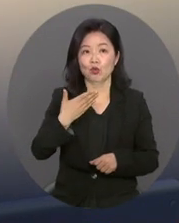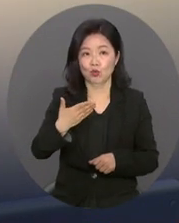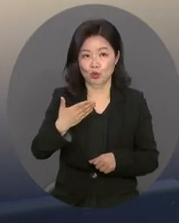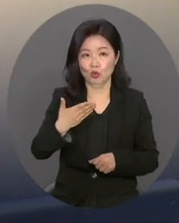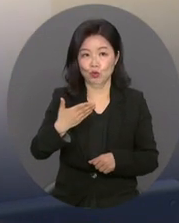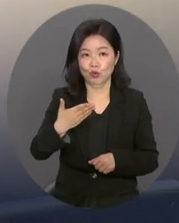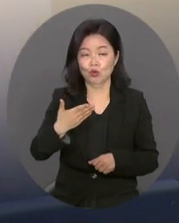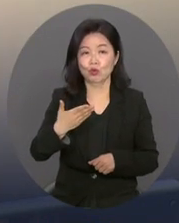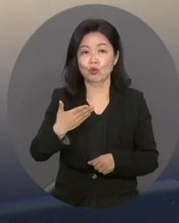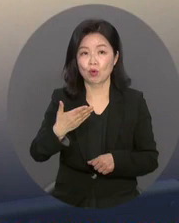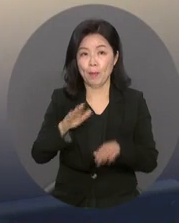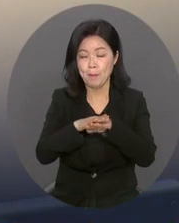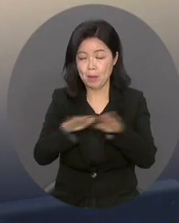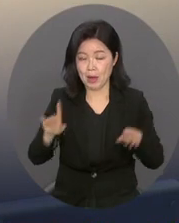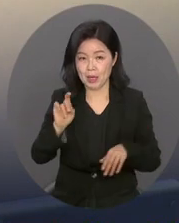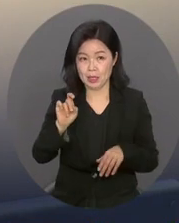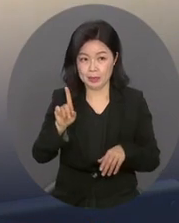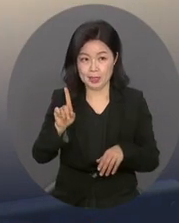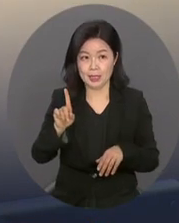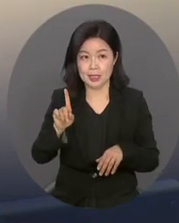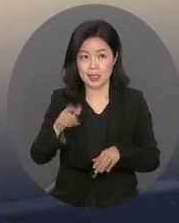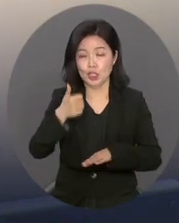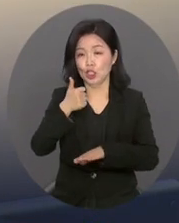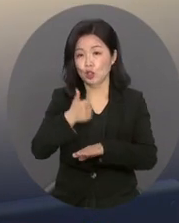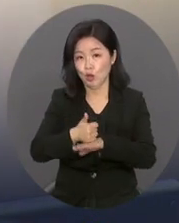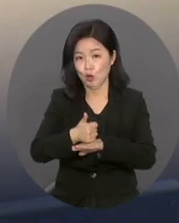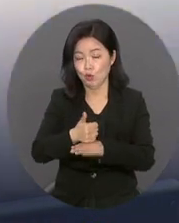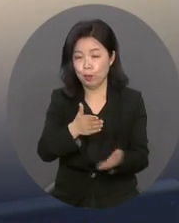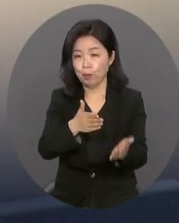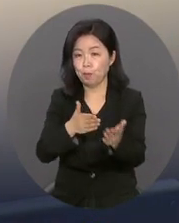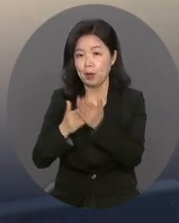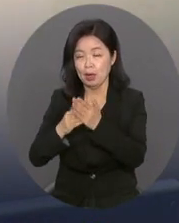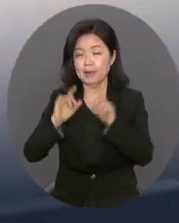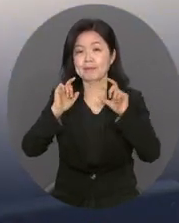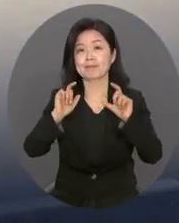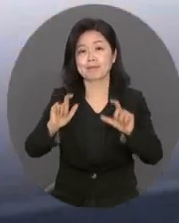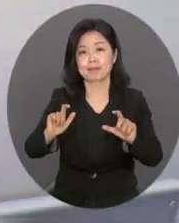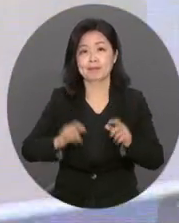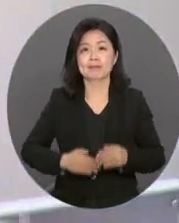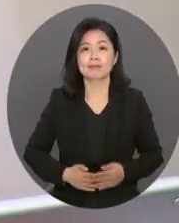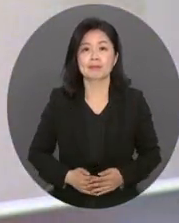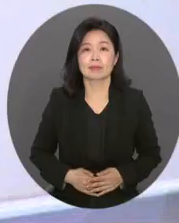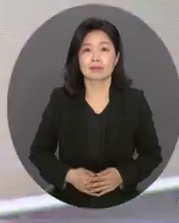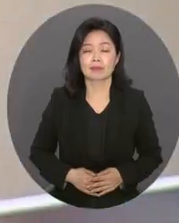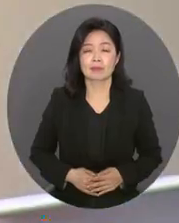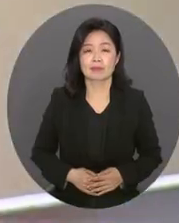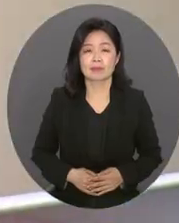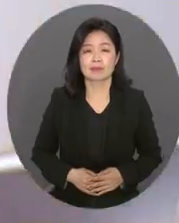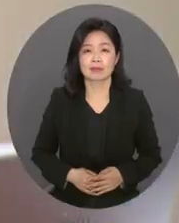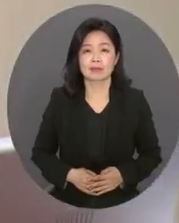기권 9표, 무효 11표로서 부결되었음을 선포합니다.